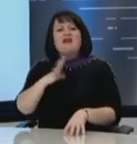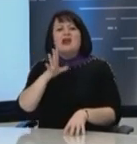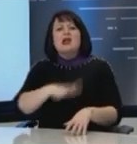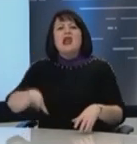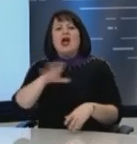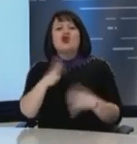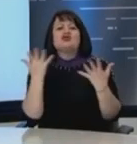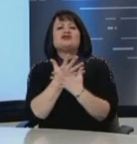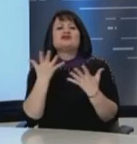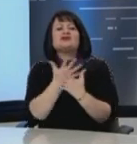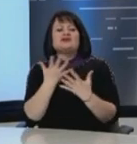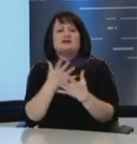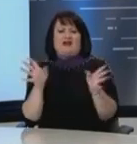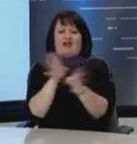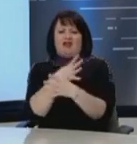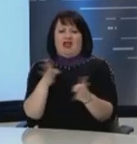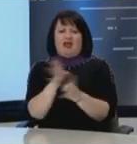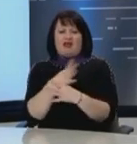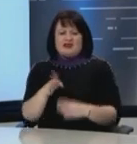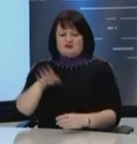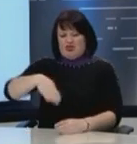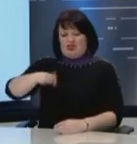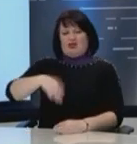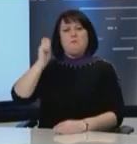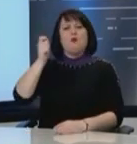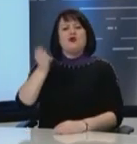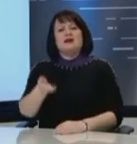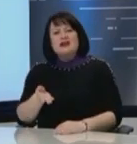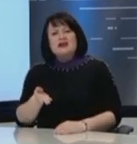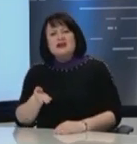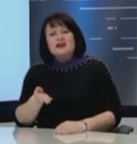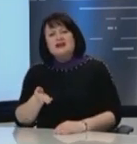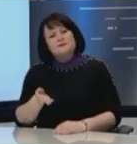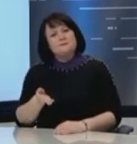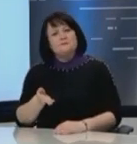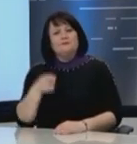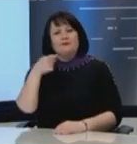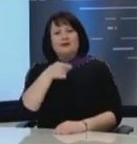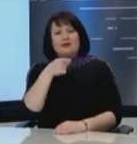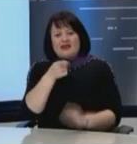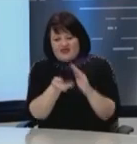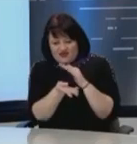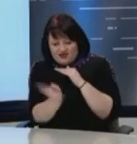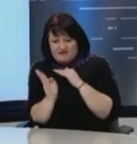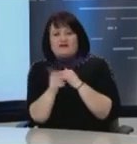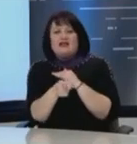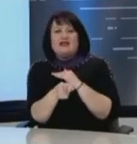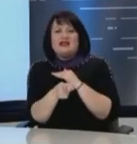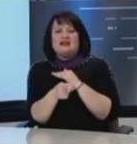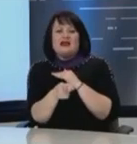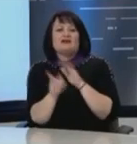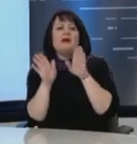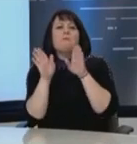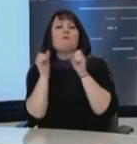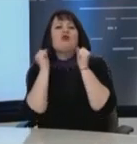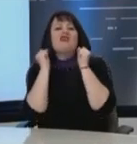σκιές, για το λαϊκισμό, για την απαξίωση της πολιτικής, για το στίγμα που φεύγοντας αφήνεται πίσω σας